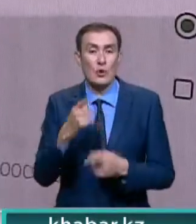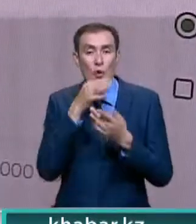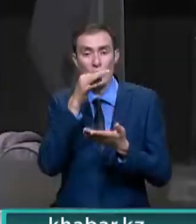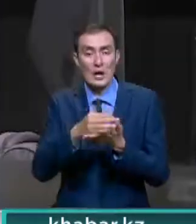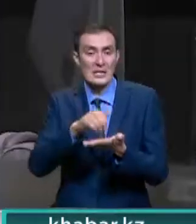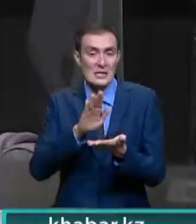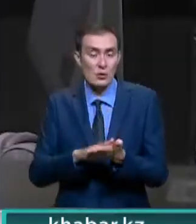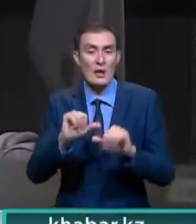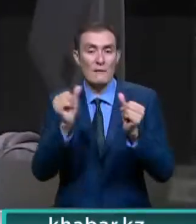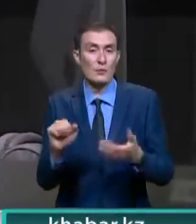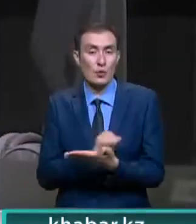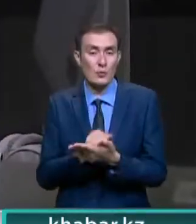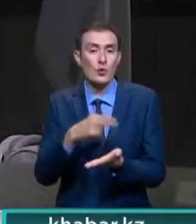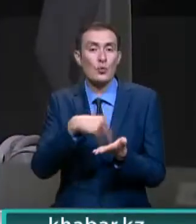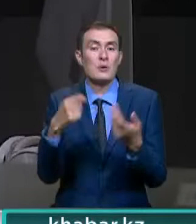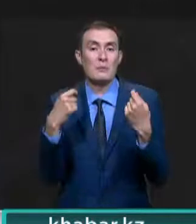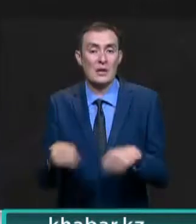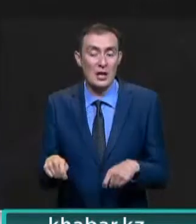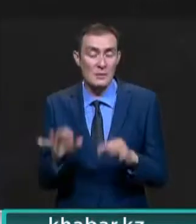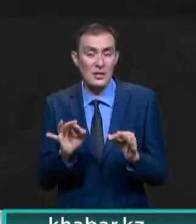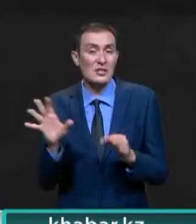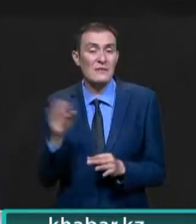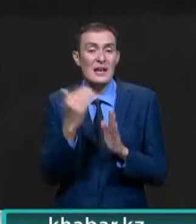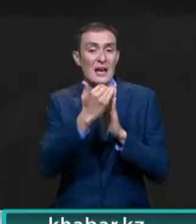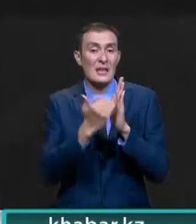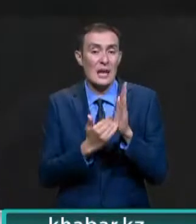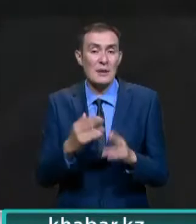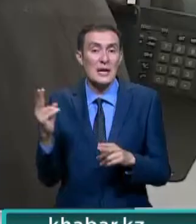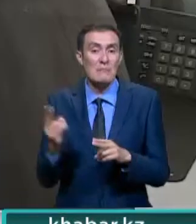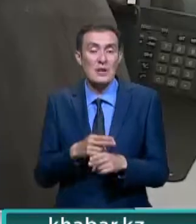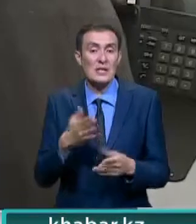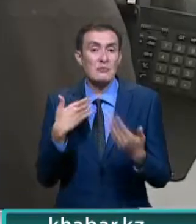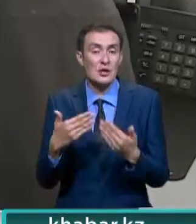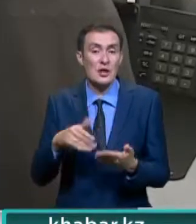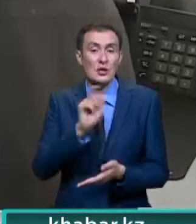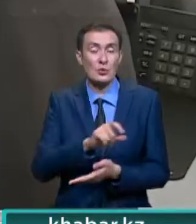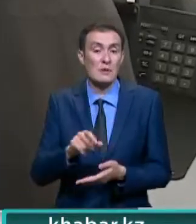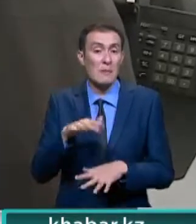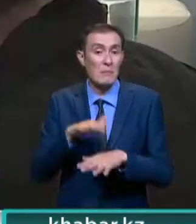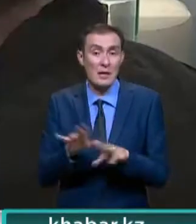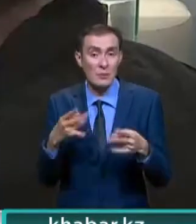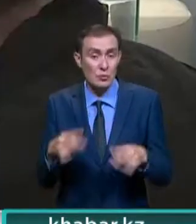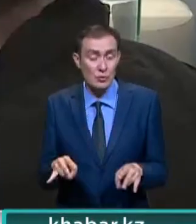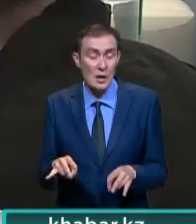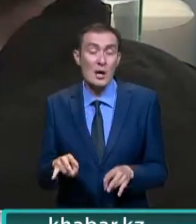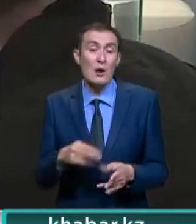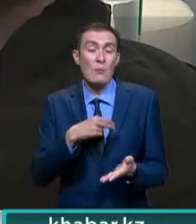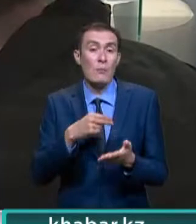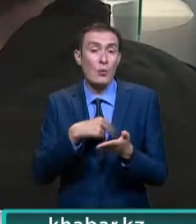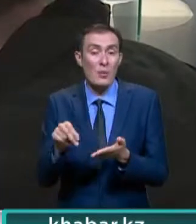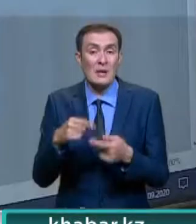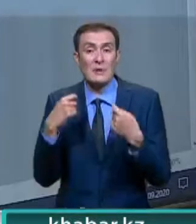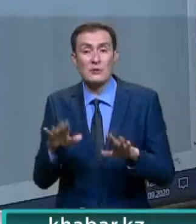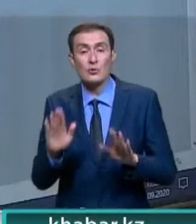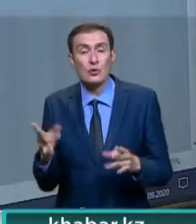онлайн-оценку и сможете оформить документ купли-продажи. Практически все этапы проходят без непосредственного общения с сотрудниками банка. Личное присутствие покупателя и продавца